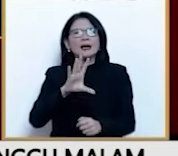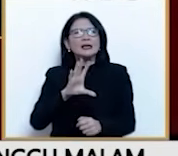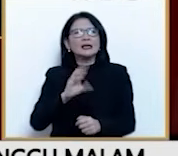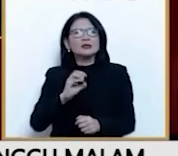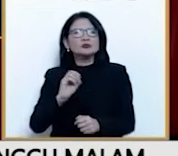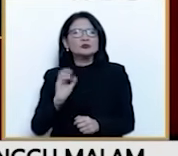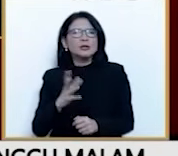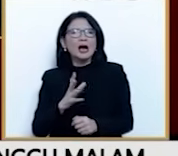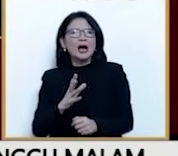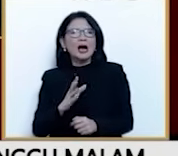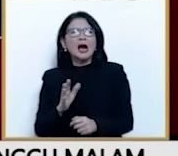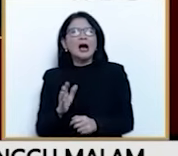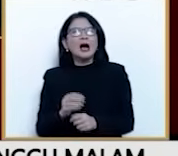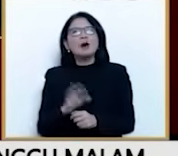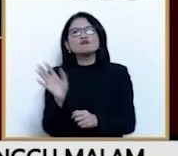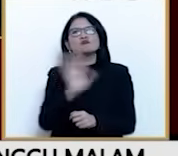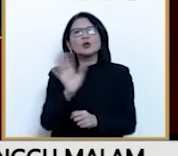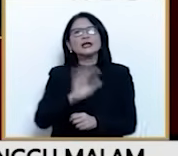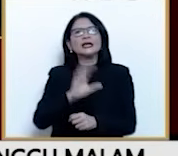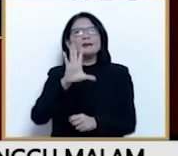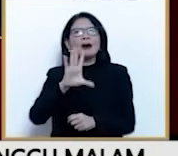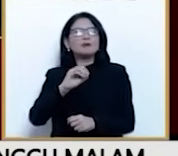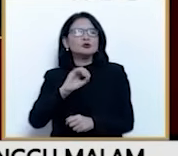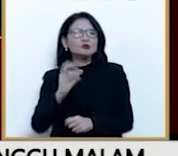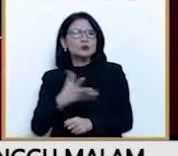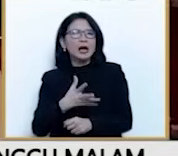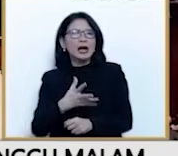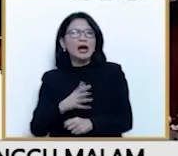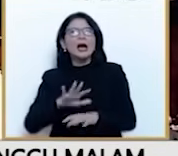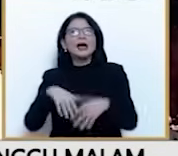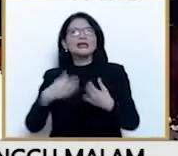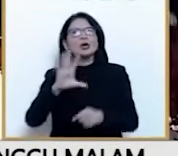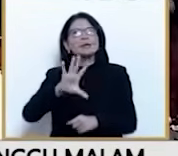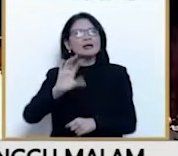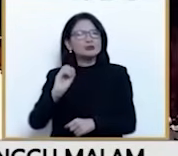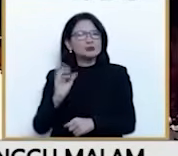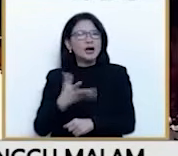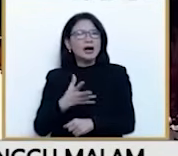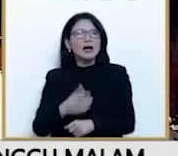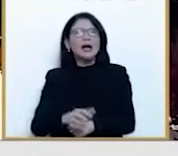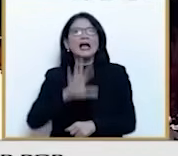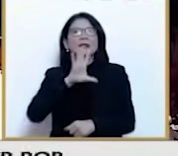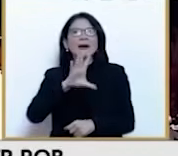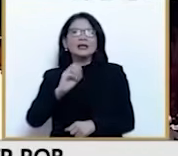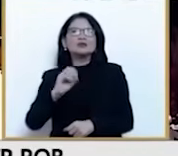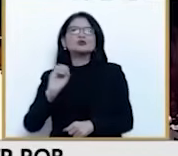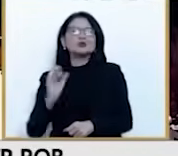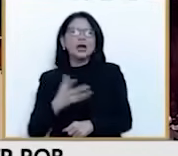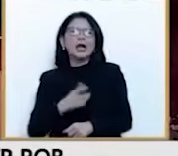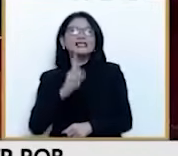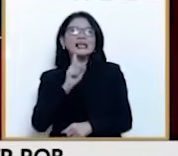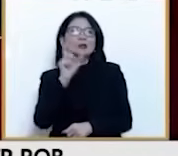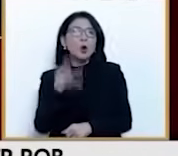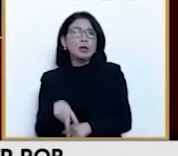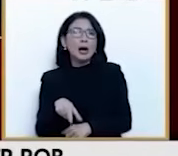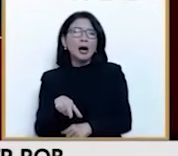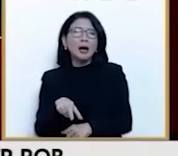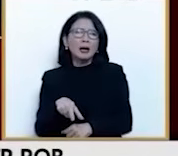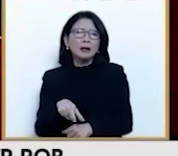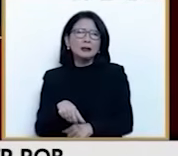ya, bukan 50 juta atau 5 juta. 500 juta seorang.